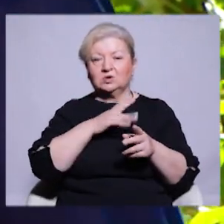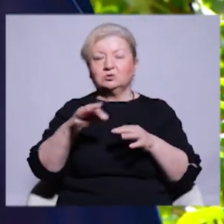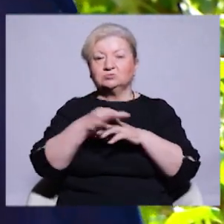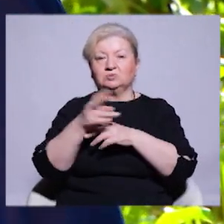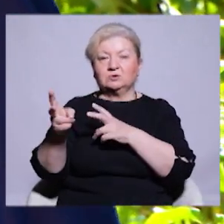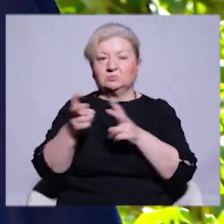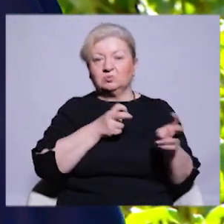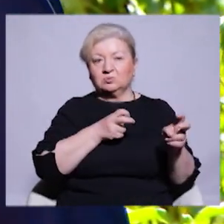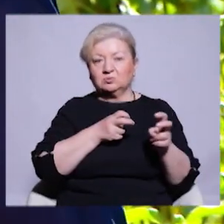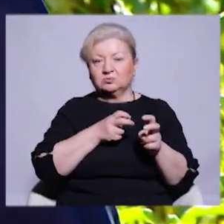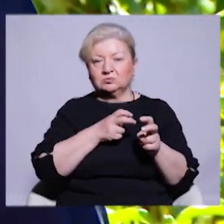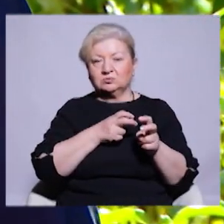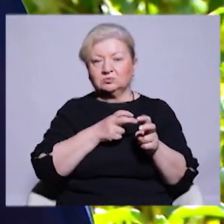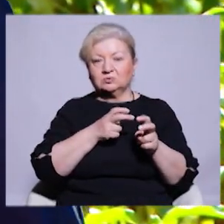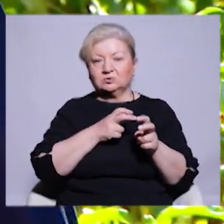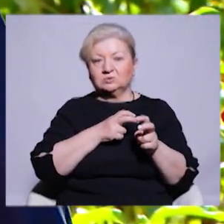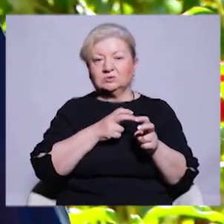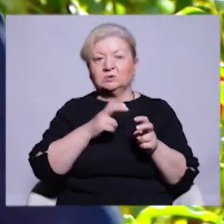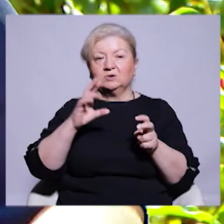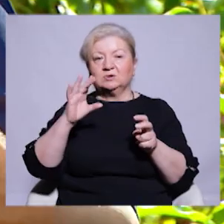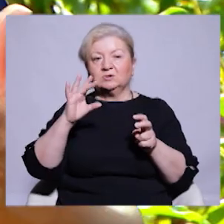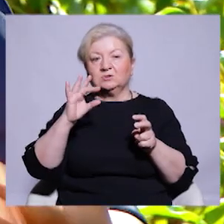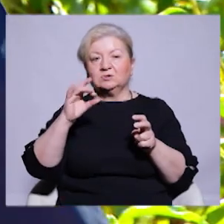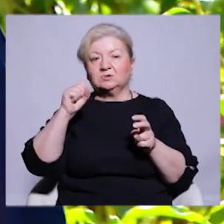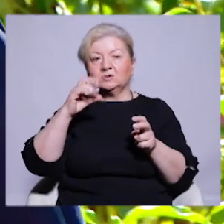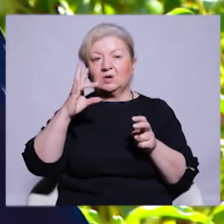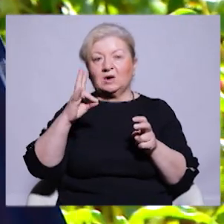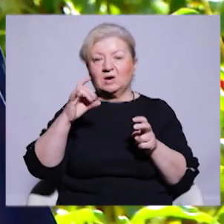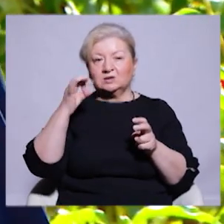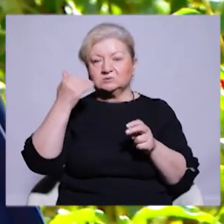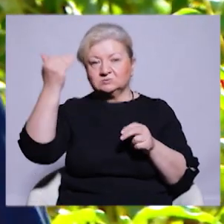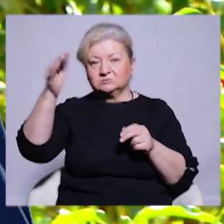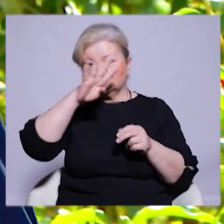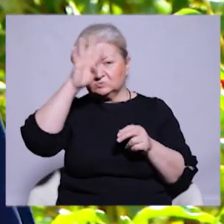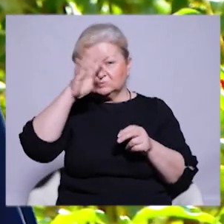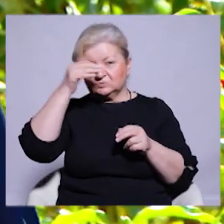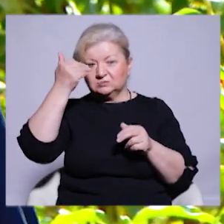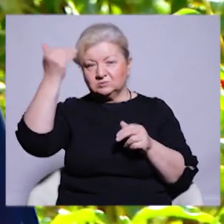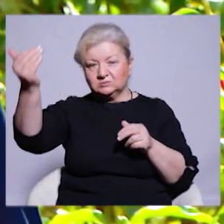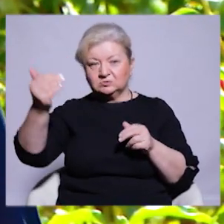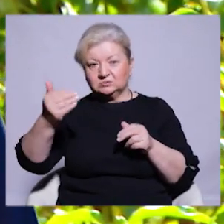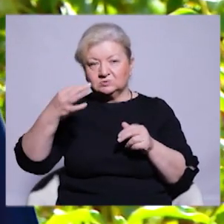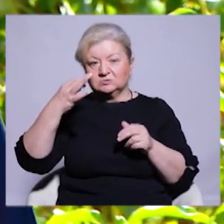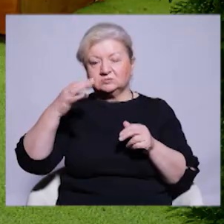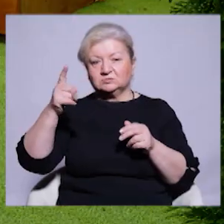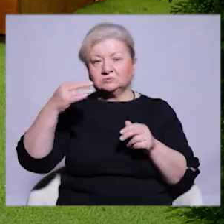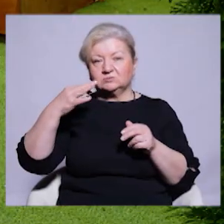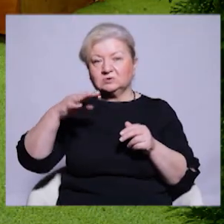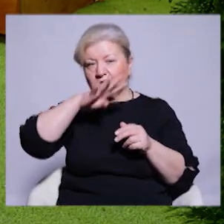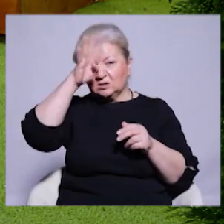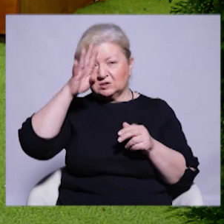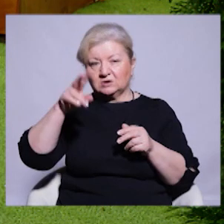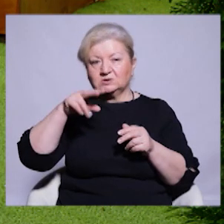ცოლად მოიყვანა რანის პიტიახშის, ამის სპასალო არის, ასე ვთქვათ, სპასპეტის,